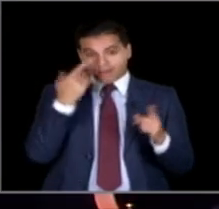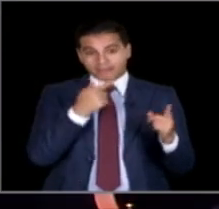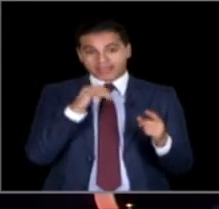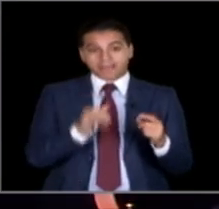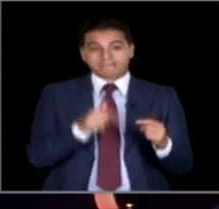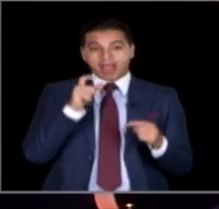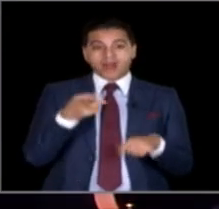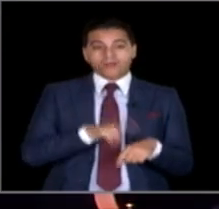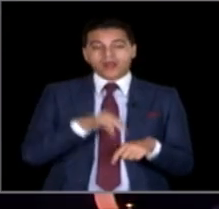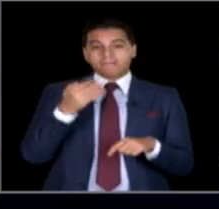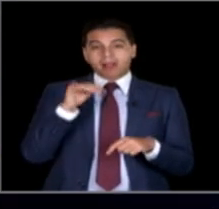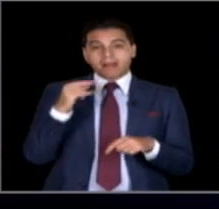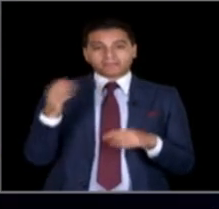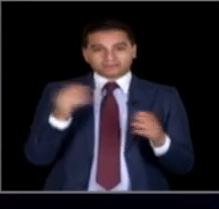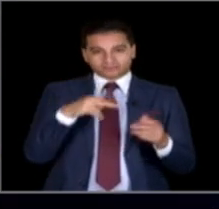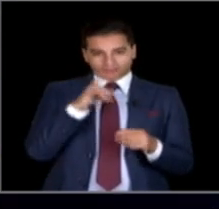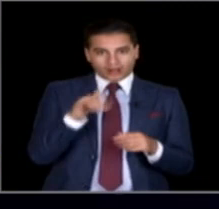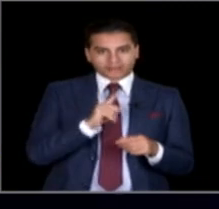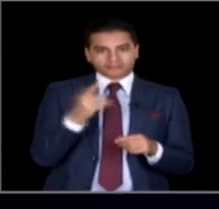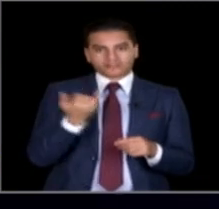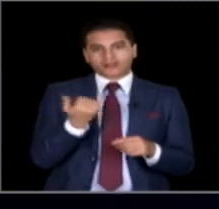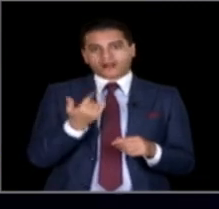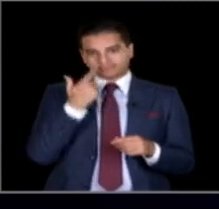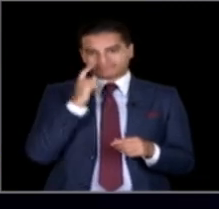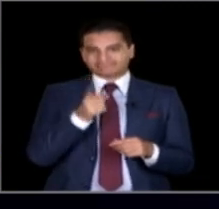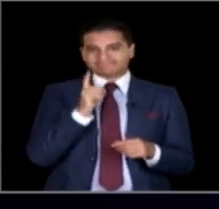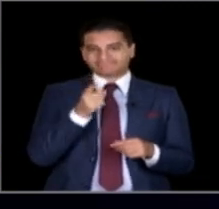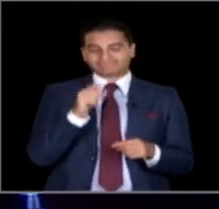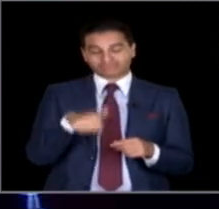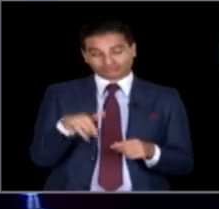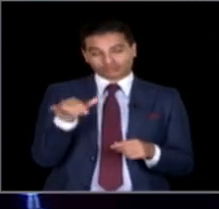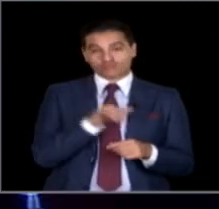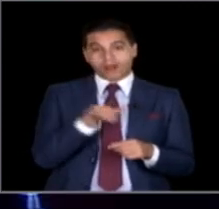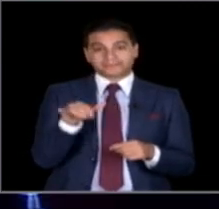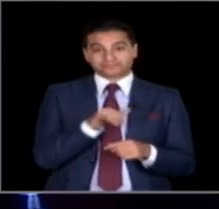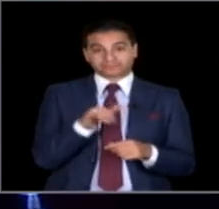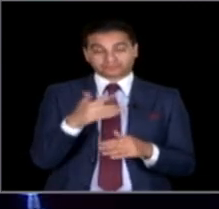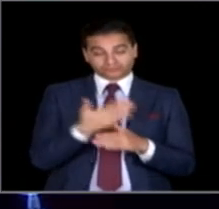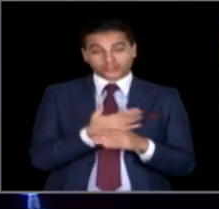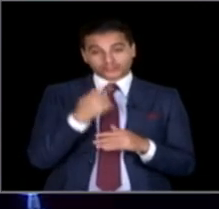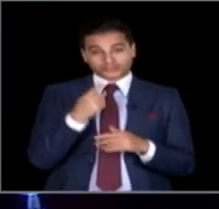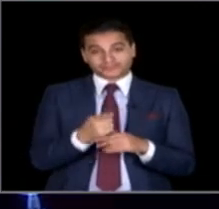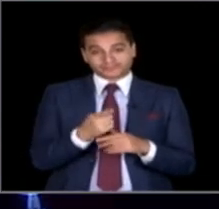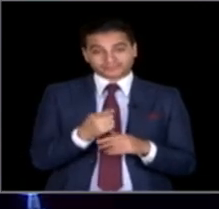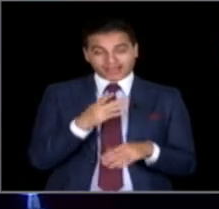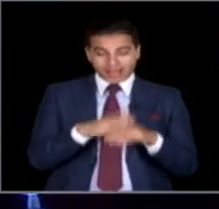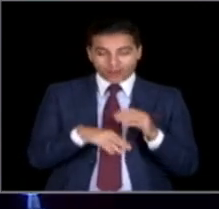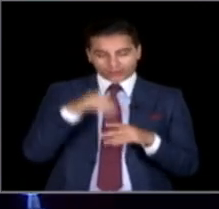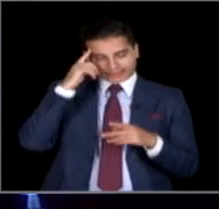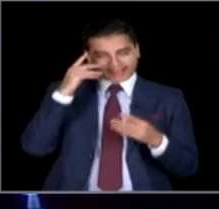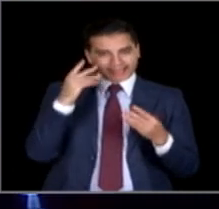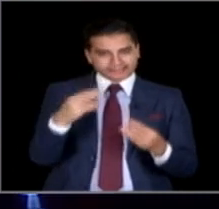ايمان ومحمد علي مش سهله، فعشان كده حاولوا تبقوا